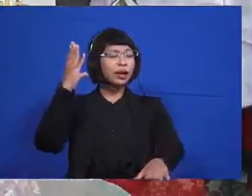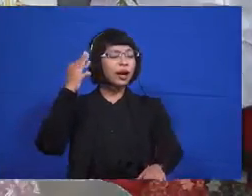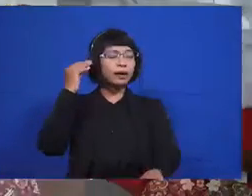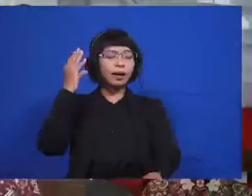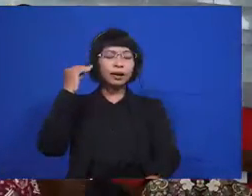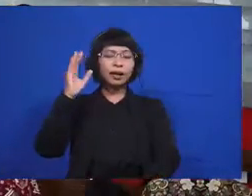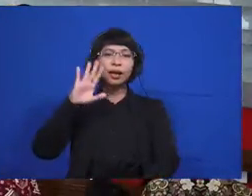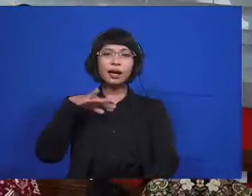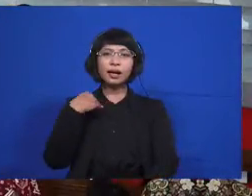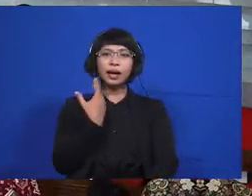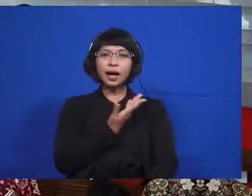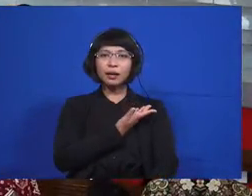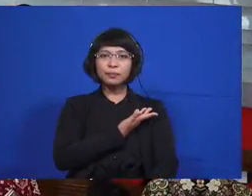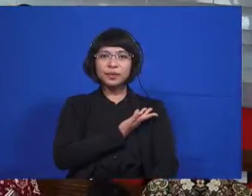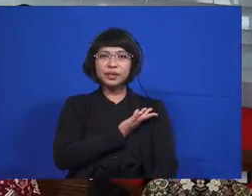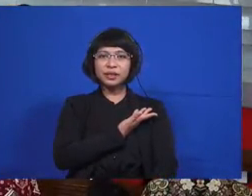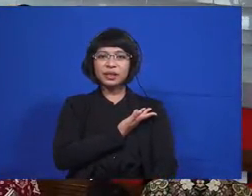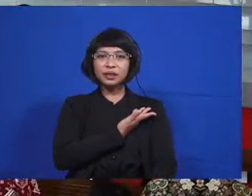dengarkanlah kami.